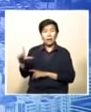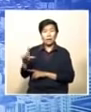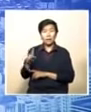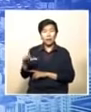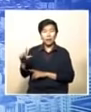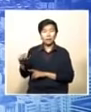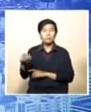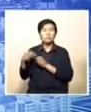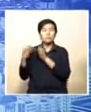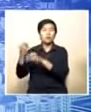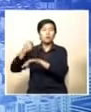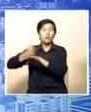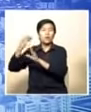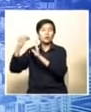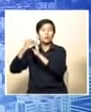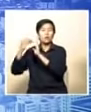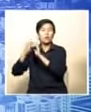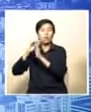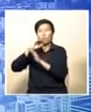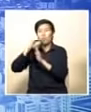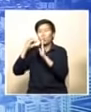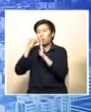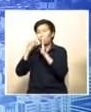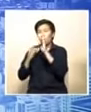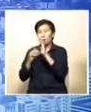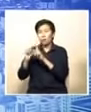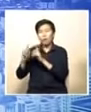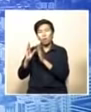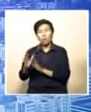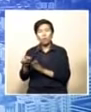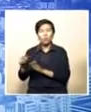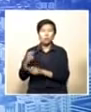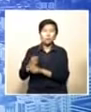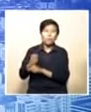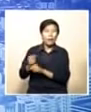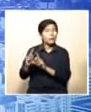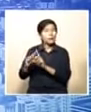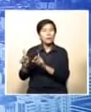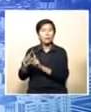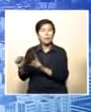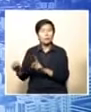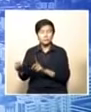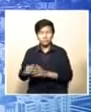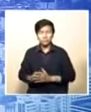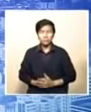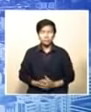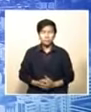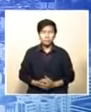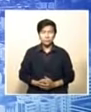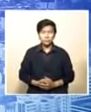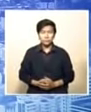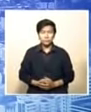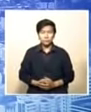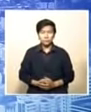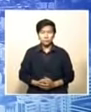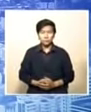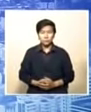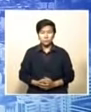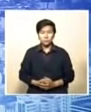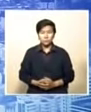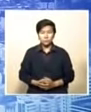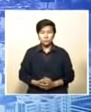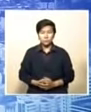บริการประชาชนและมีความเสี่ยงเช่นพนักงานขนขยะรวมทั้งตำรวจทหาร